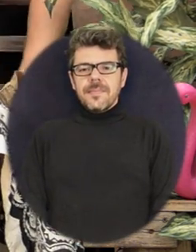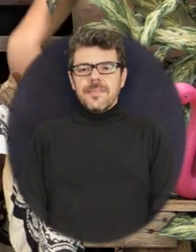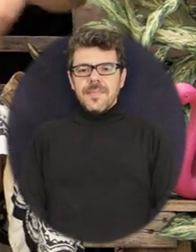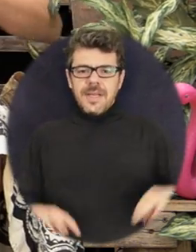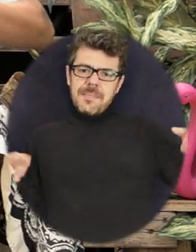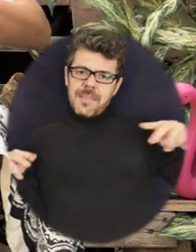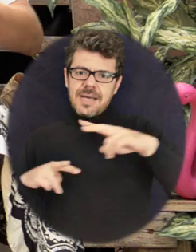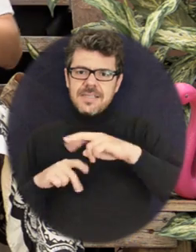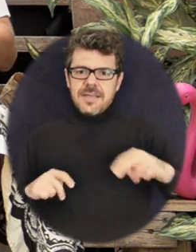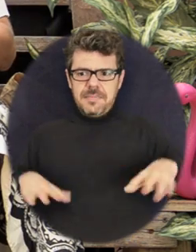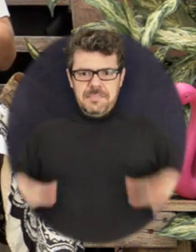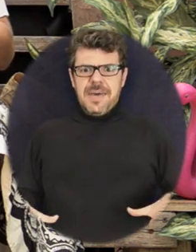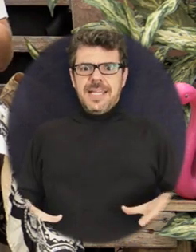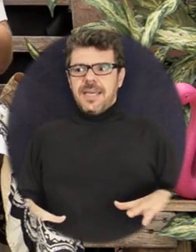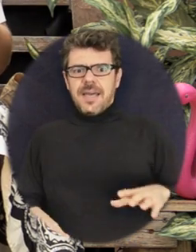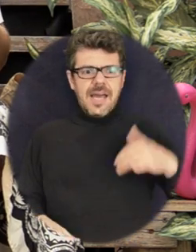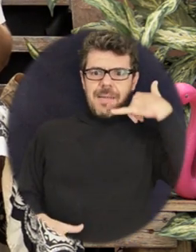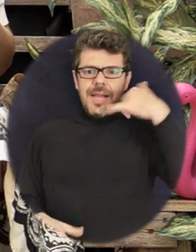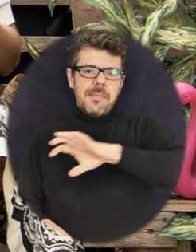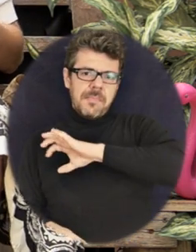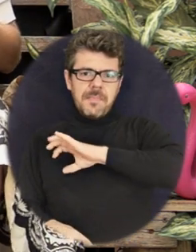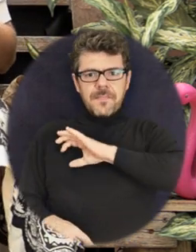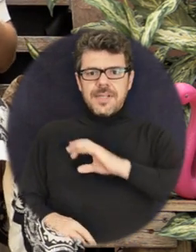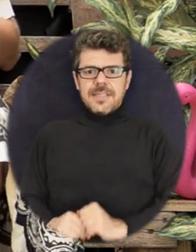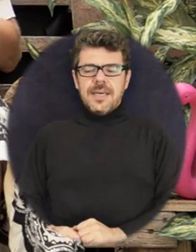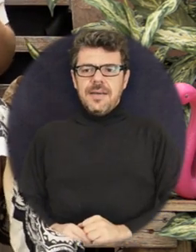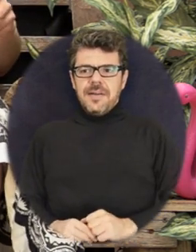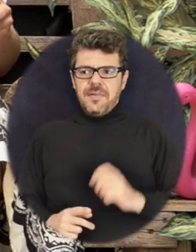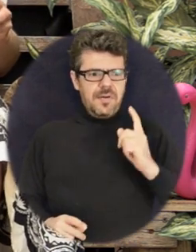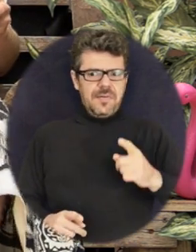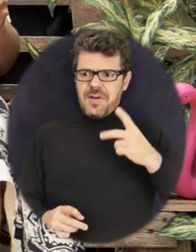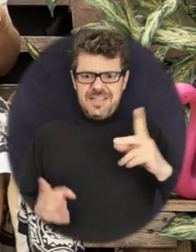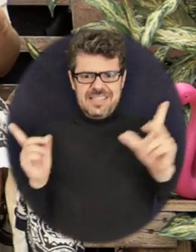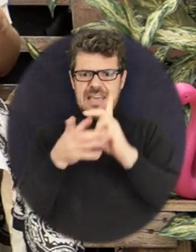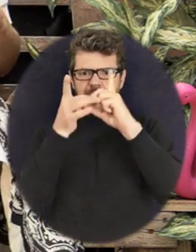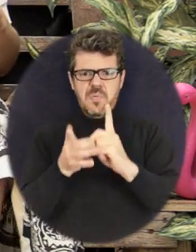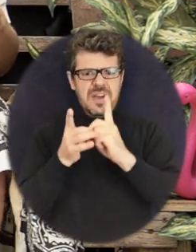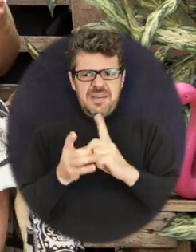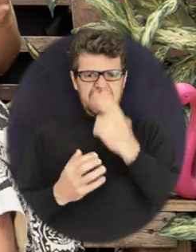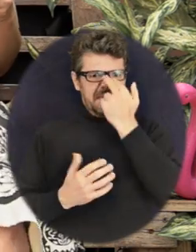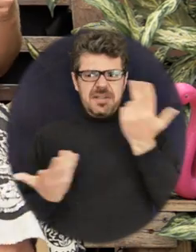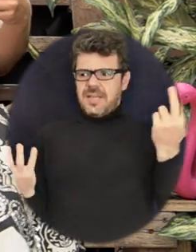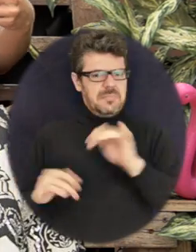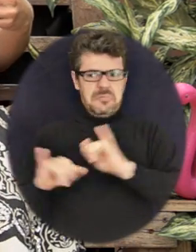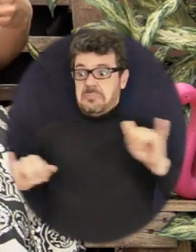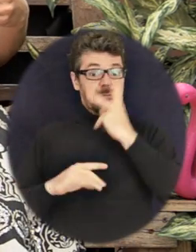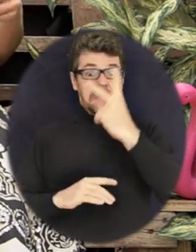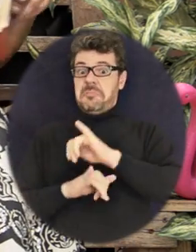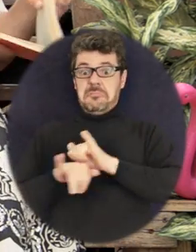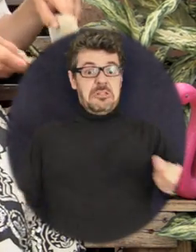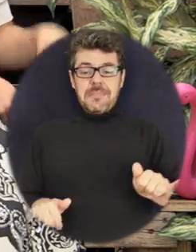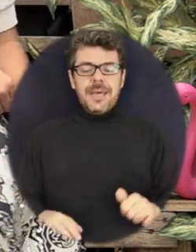gilet sans paniquer appelez les autorit moi circru personne